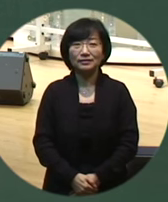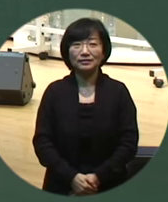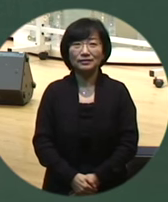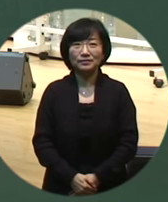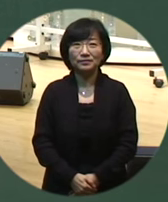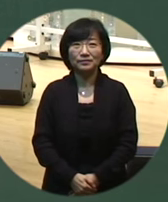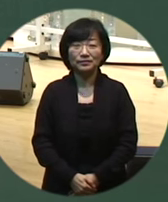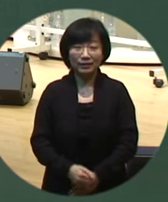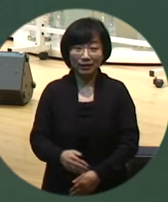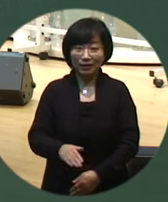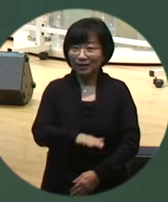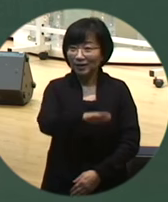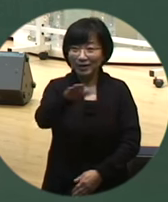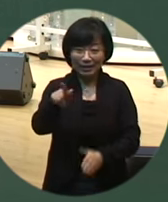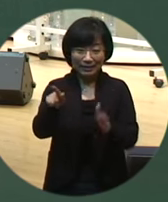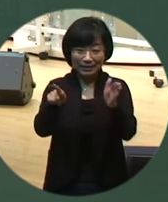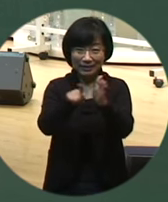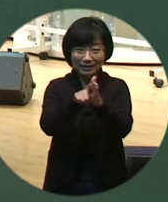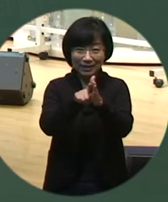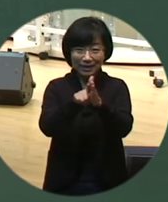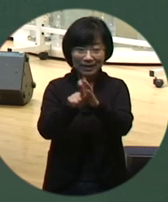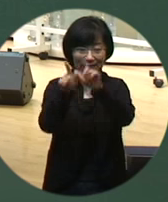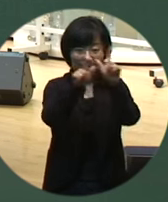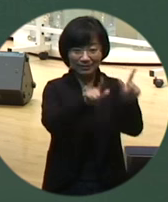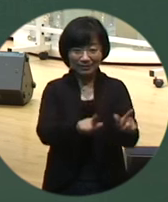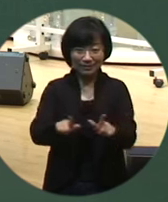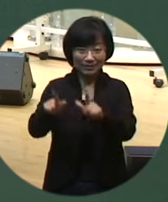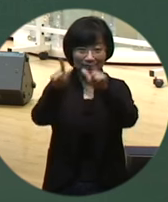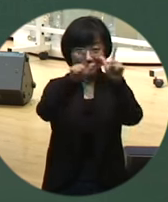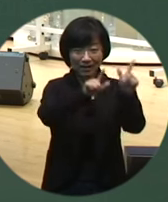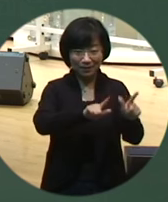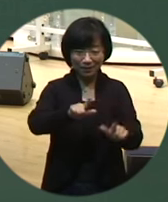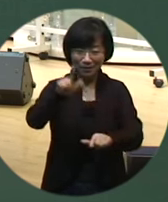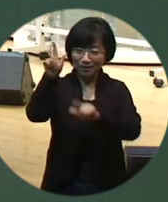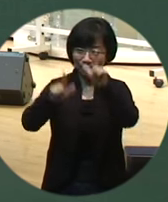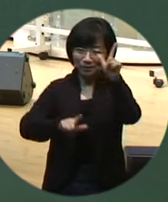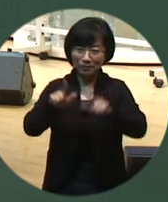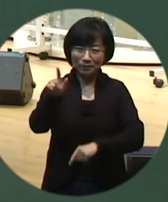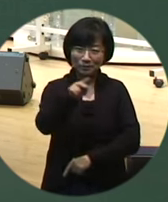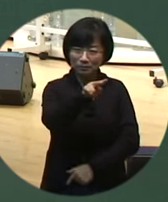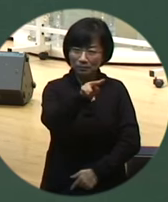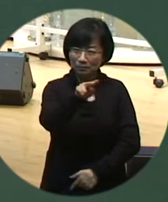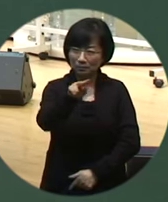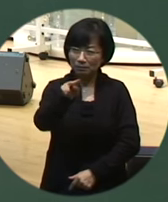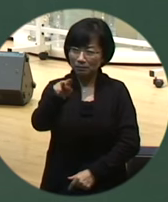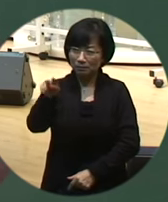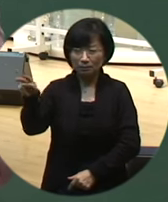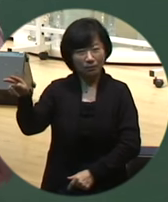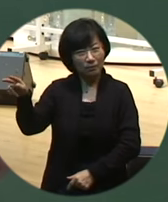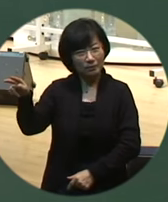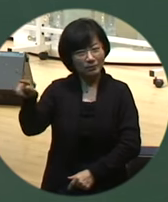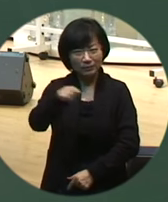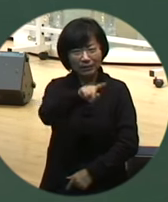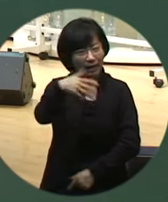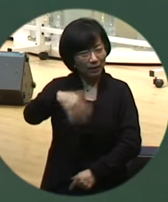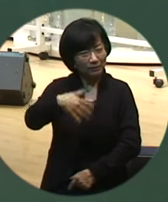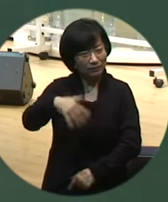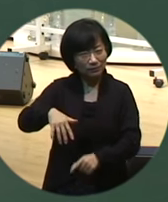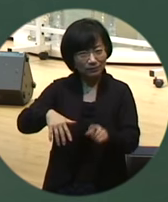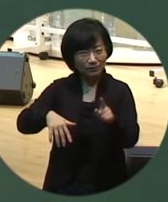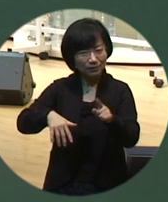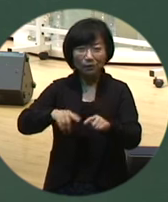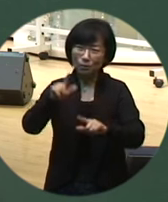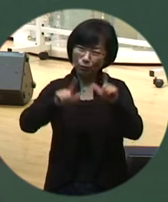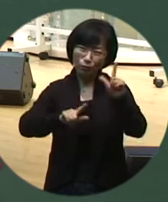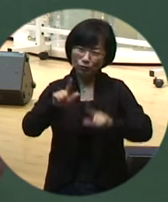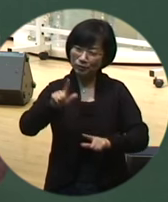신앙생활을 하는 모습을 보면 이해가 안 되는 것처럼 신앙생활 하시더라고요. Now I'm sure that you fully understand this content, but when we look at the way that we lead our walk of faith, it